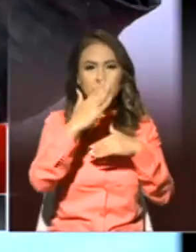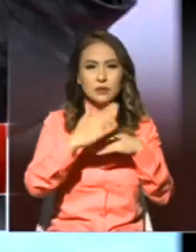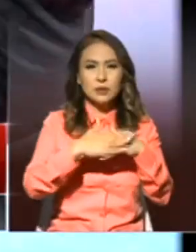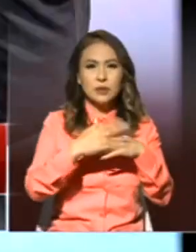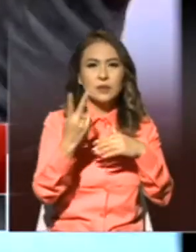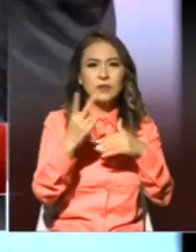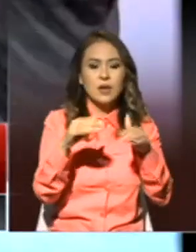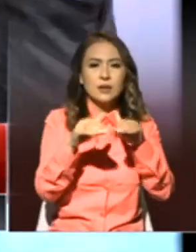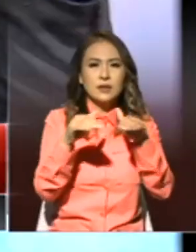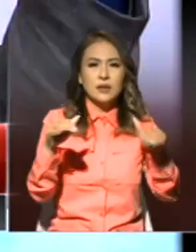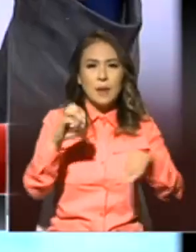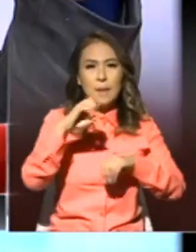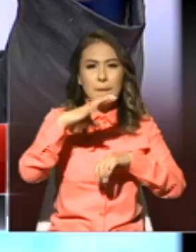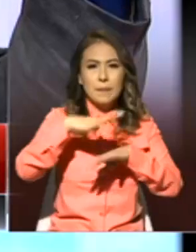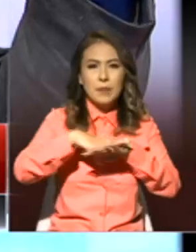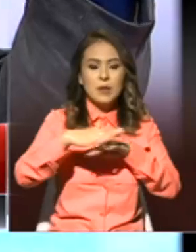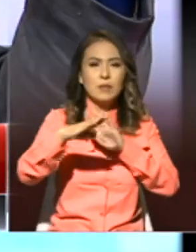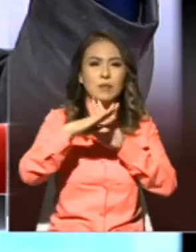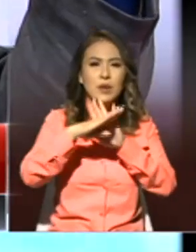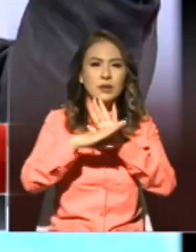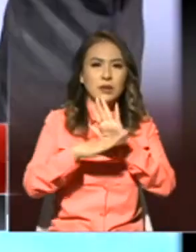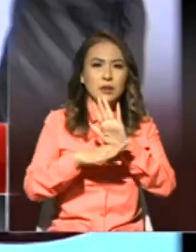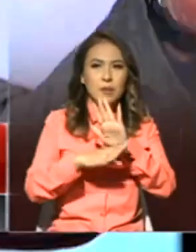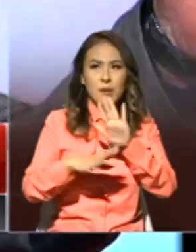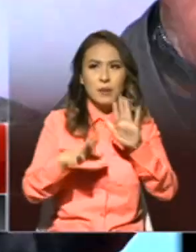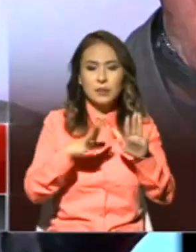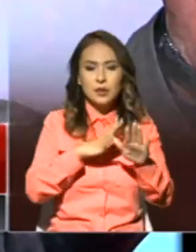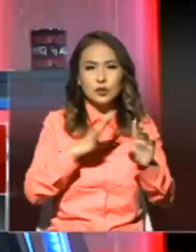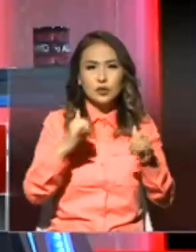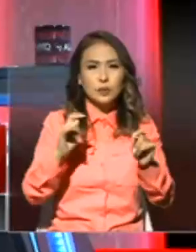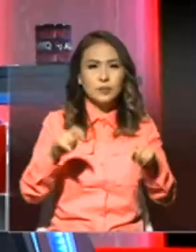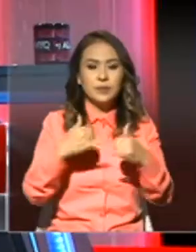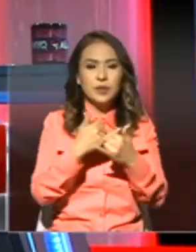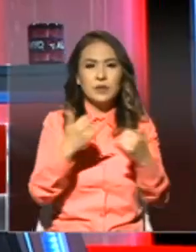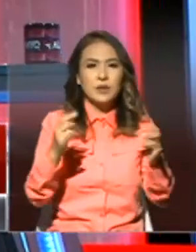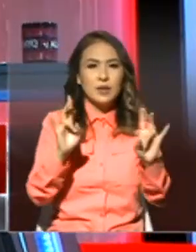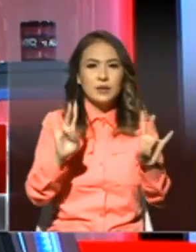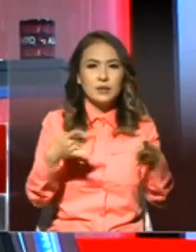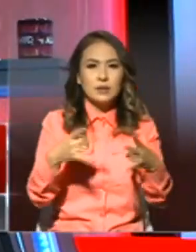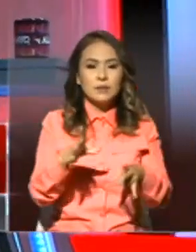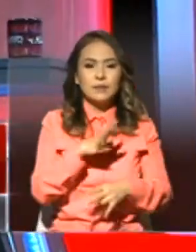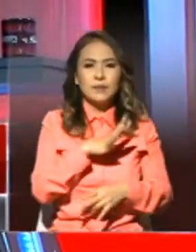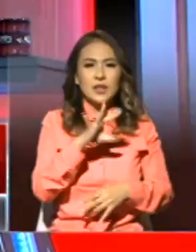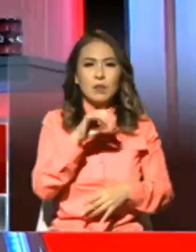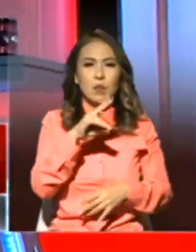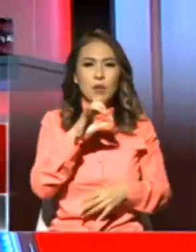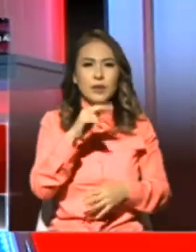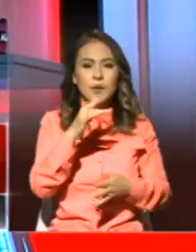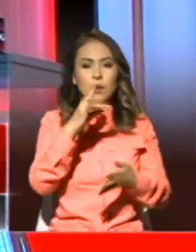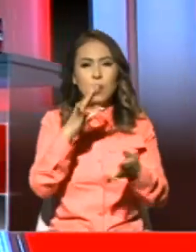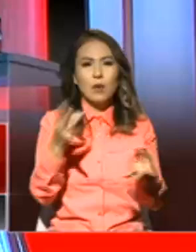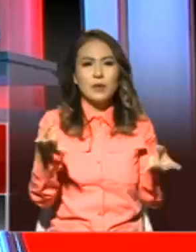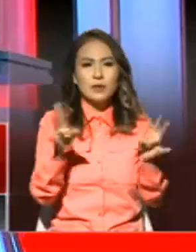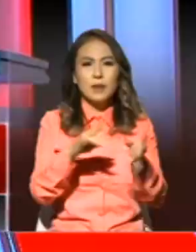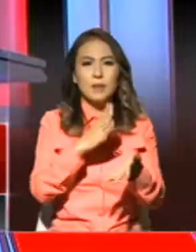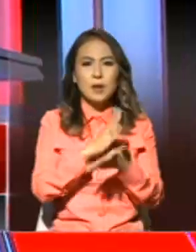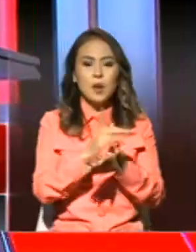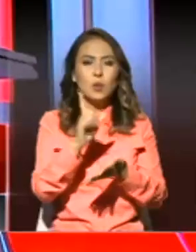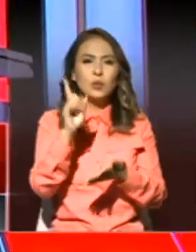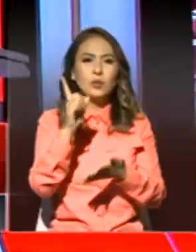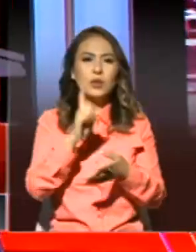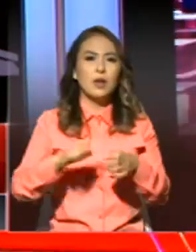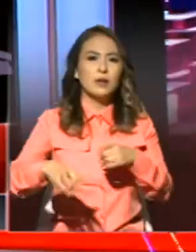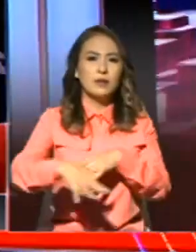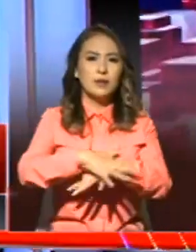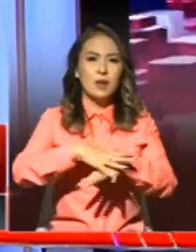екінші деңгейлі ипотекалық бағдарламалар, олар негізі қазір бермей қою керек ипотеканы. Бірақ олар қалдырып отыр ипотеканы, өйткені көріп тұрын, артта